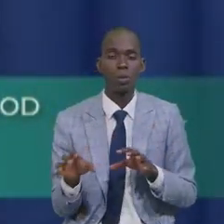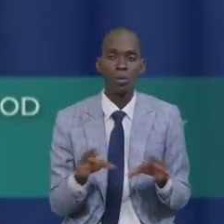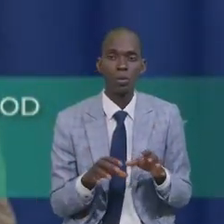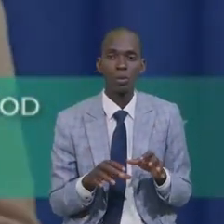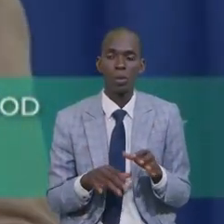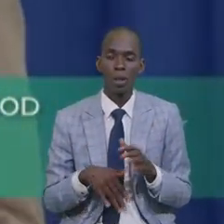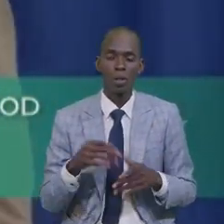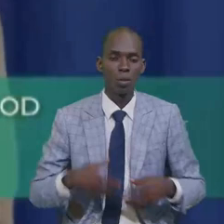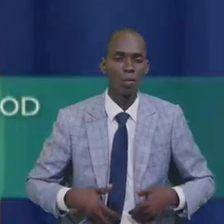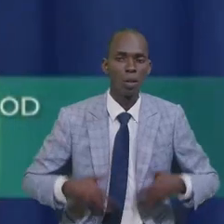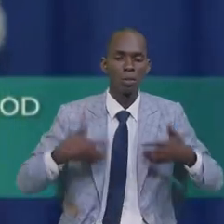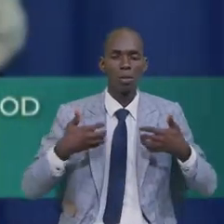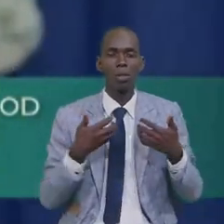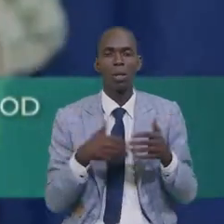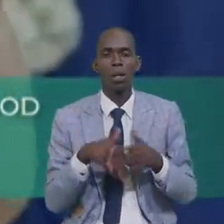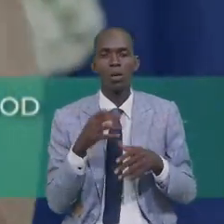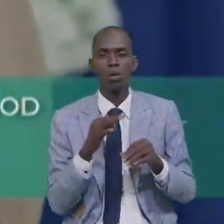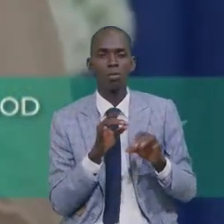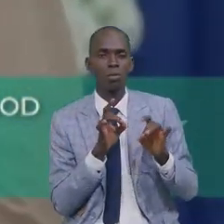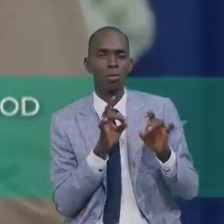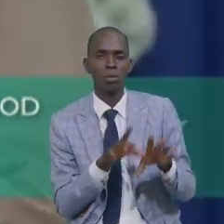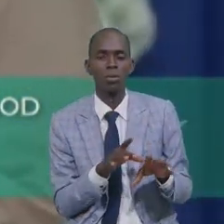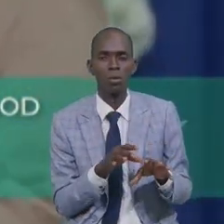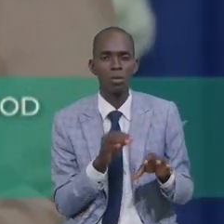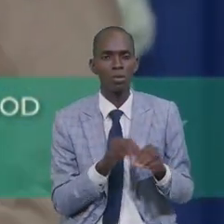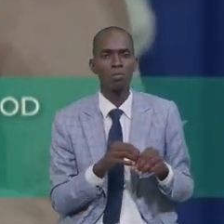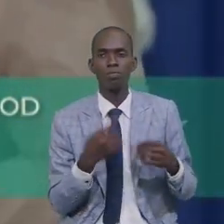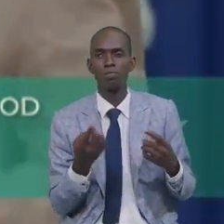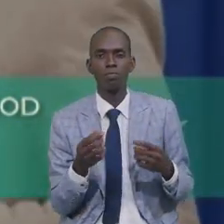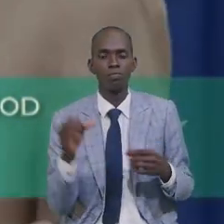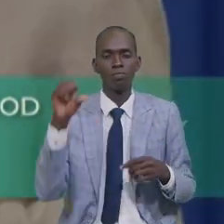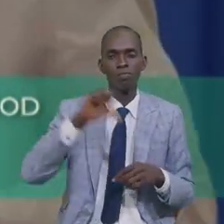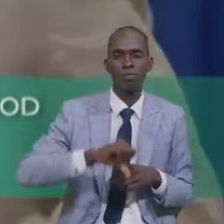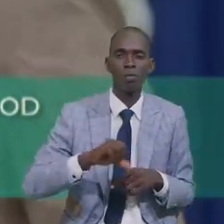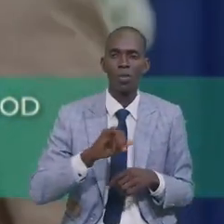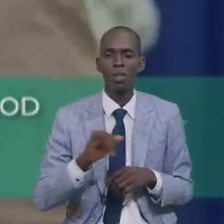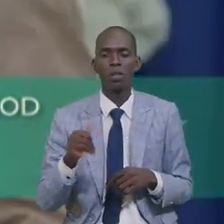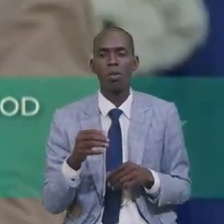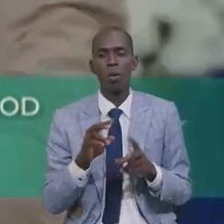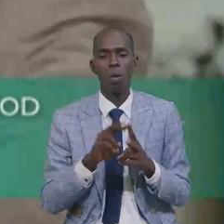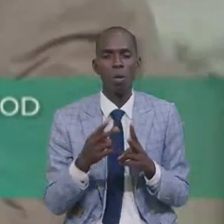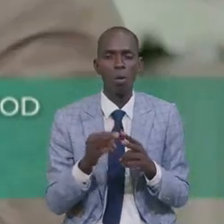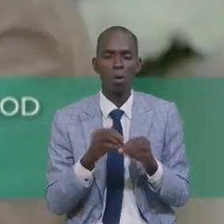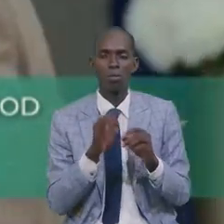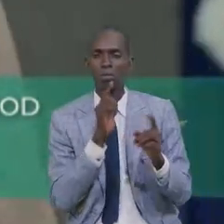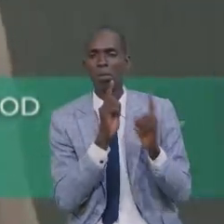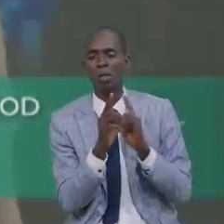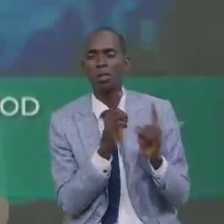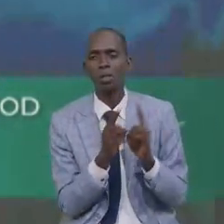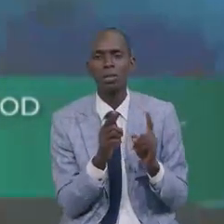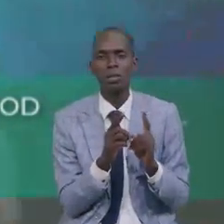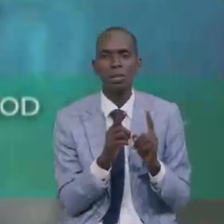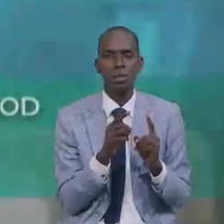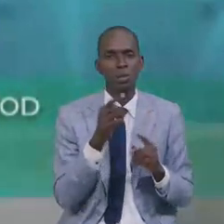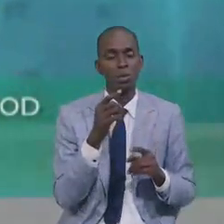que ils ont fait avec haine ou colère, ou bien de tout ce que nous allons faire avec critique, malice,